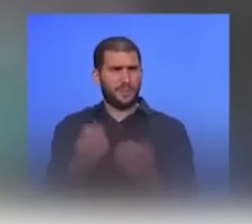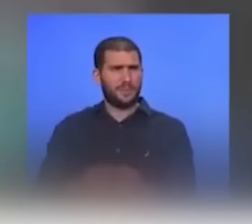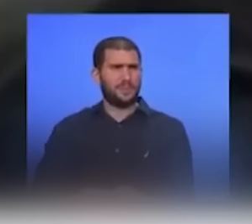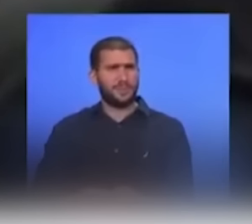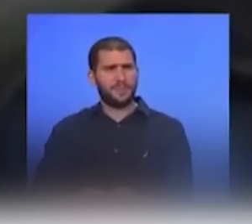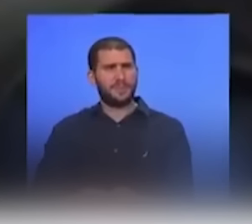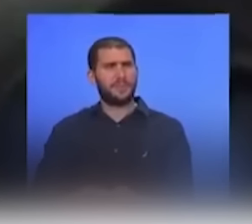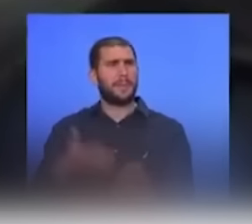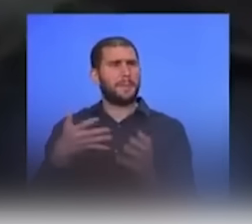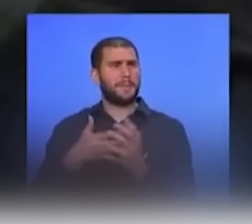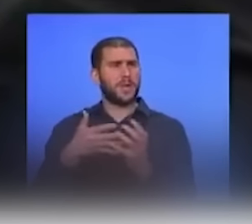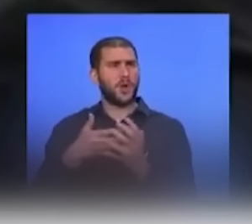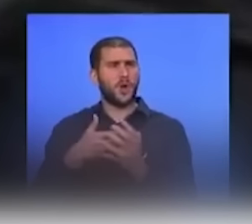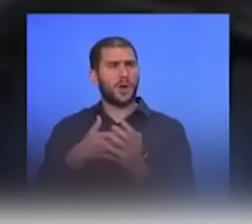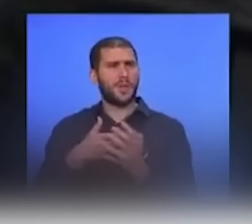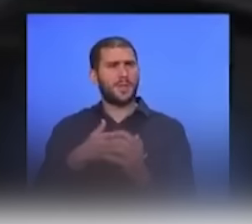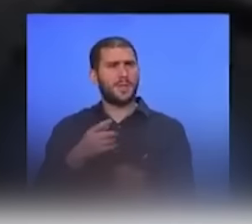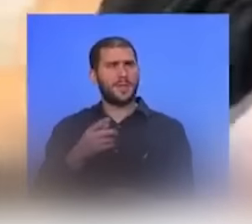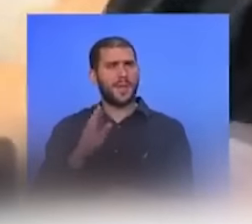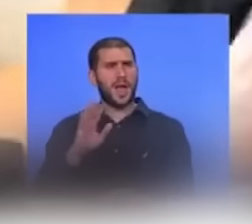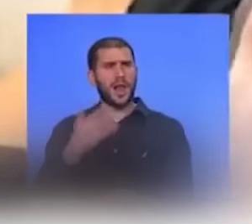מתח ביקורת חזקה על ה...